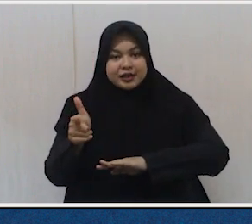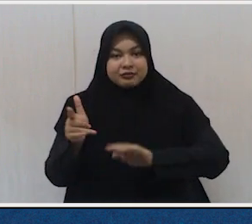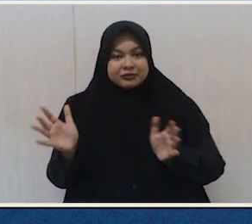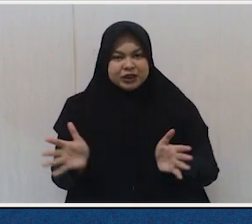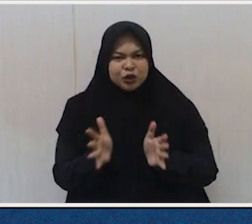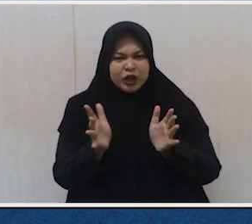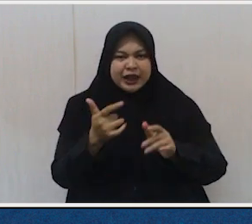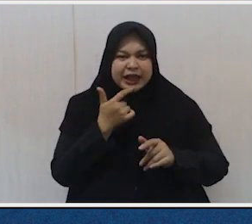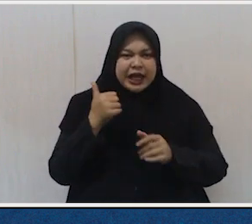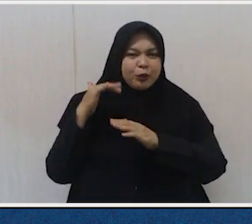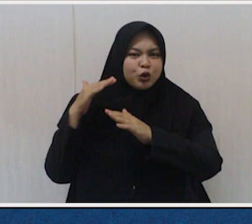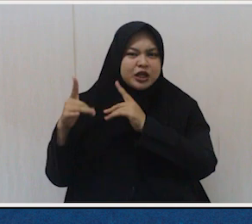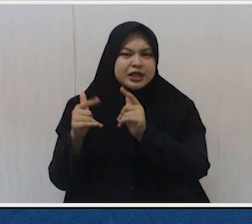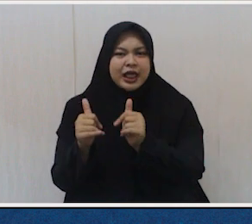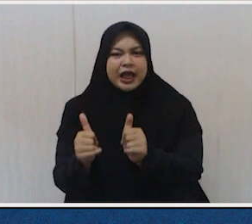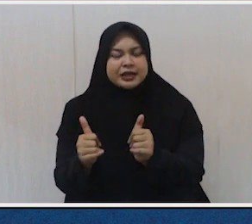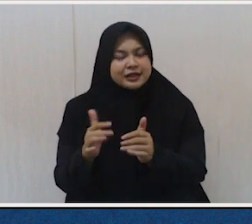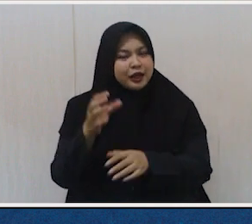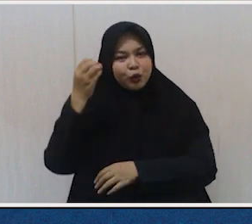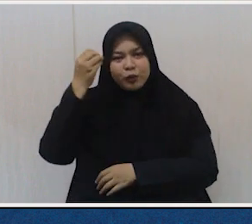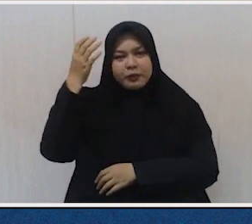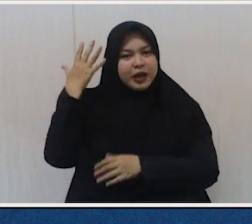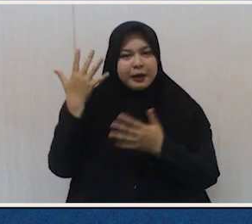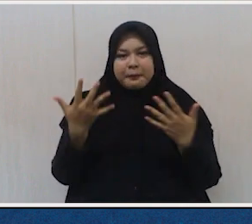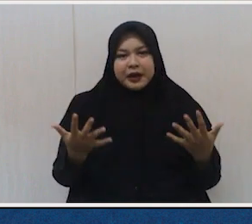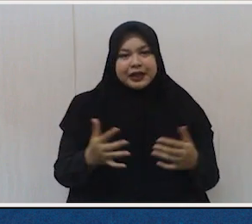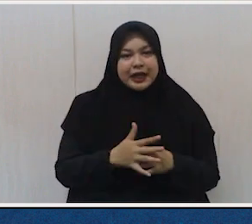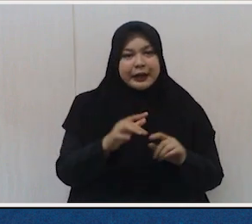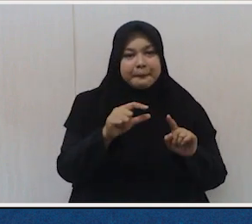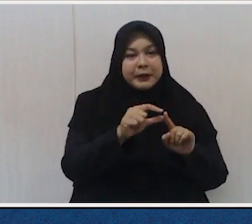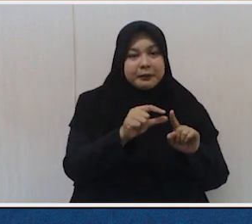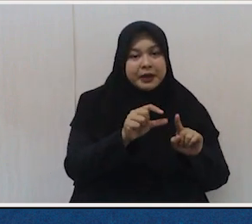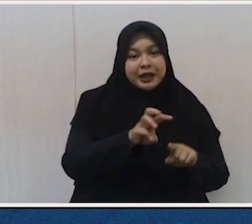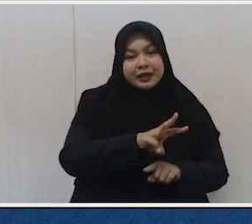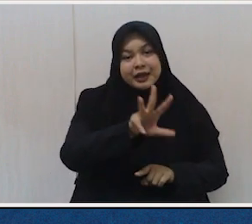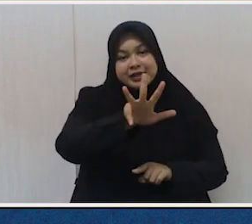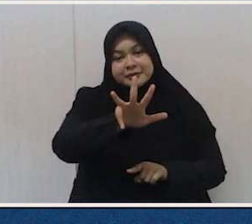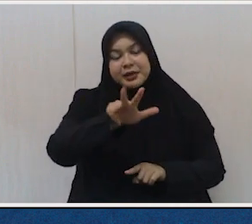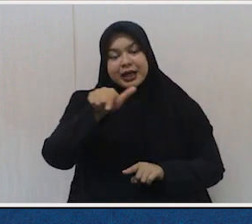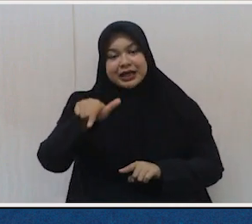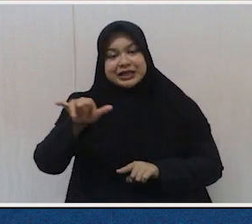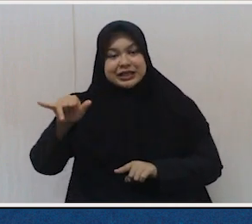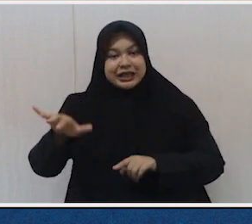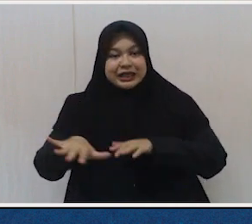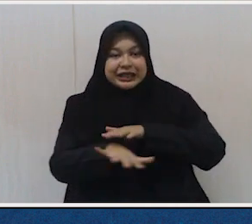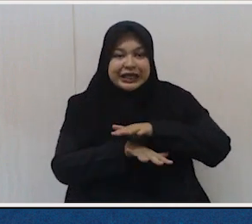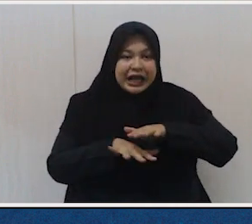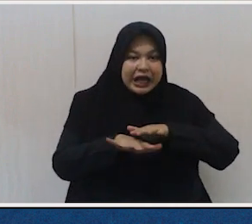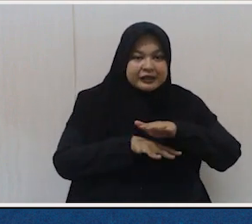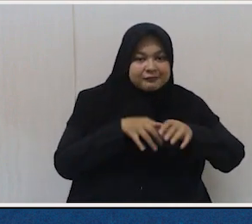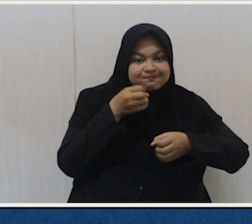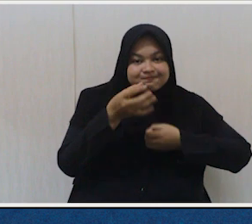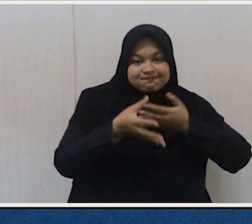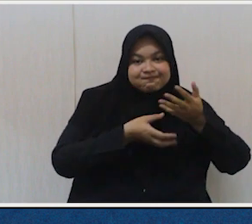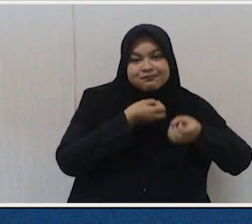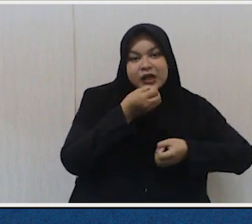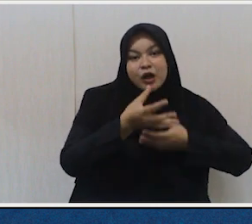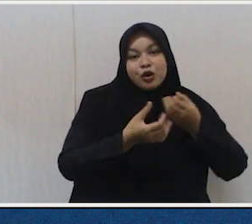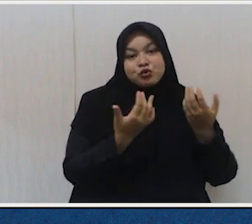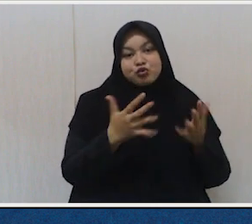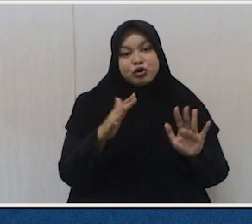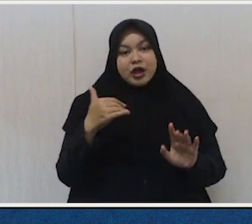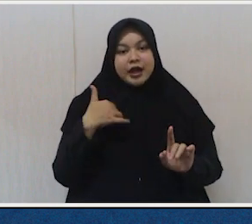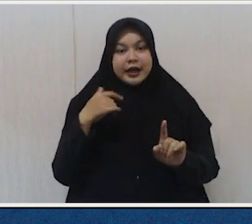yang l tapi saya lupa apa bentuknya dan PP 39 ini jadi jadi dasar argumentasi dan akhirnya